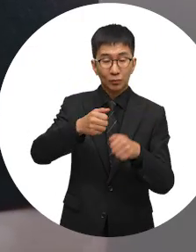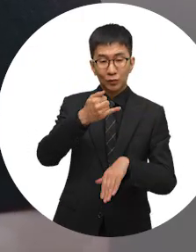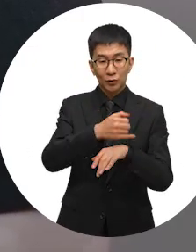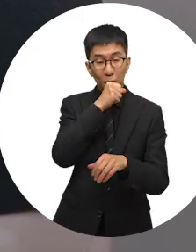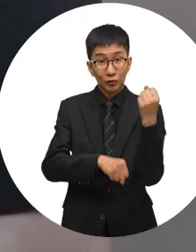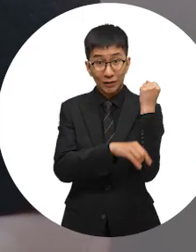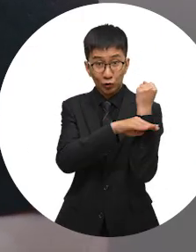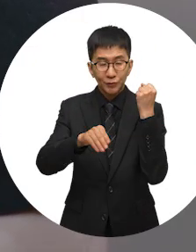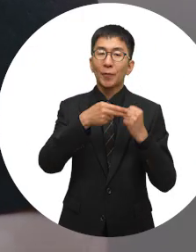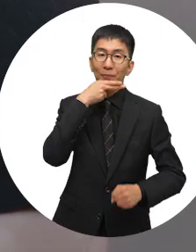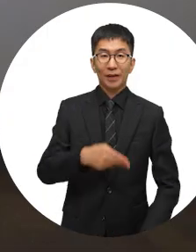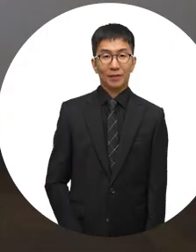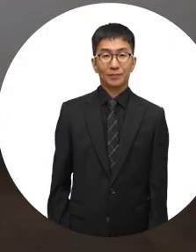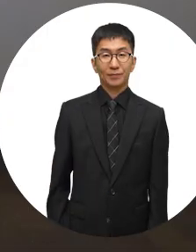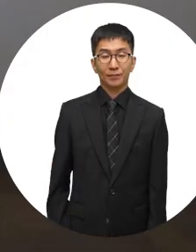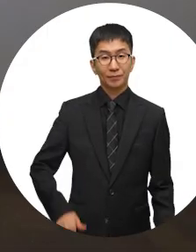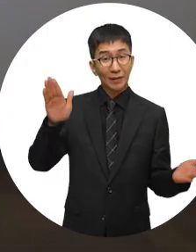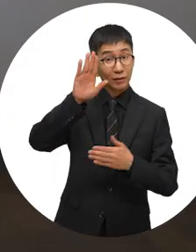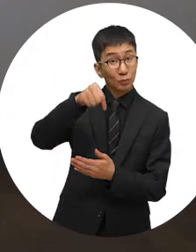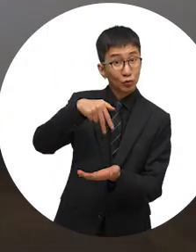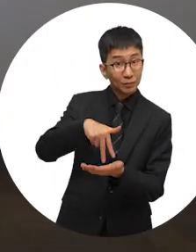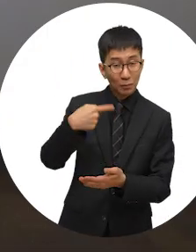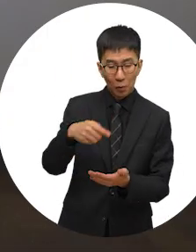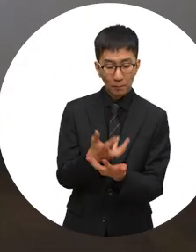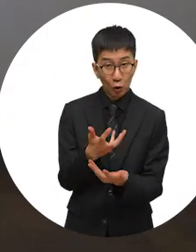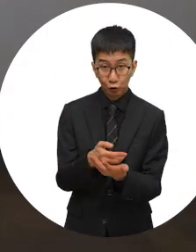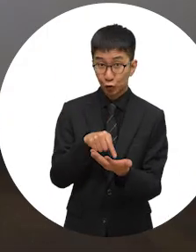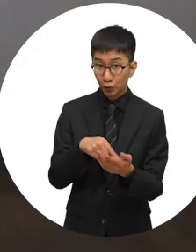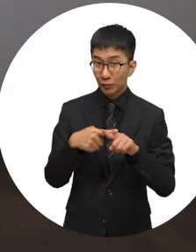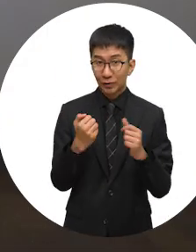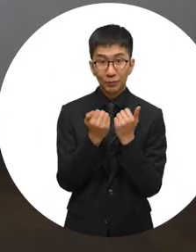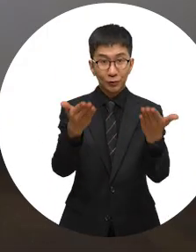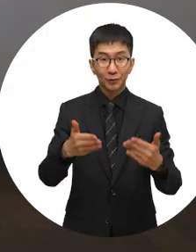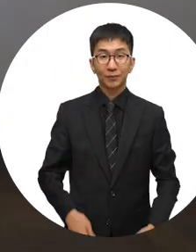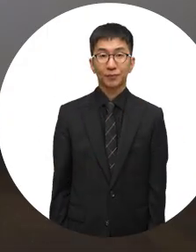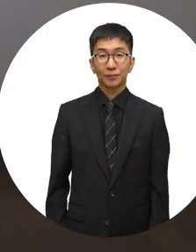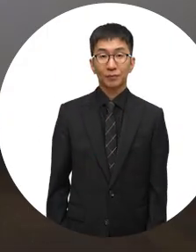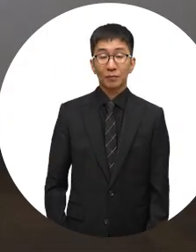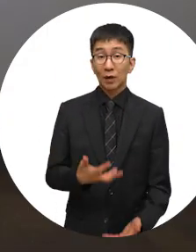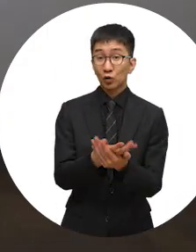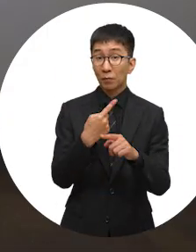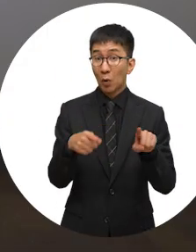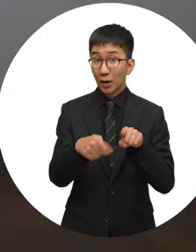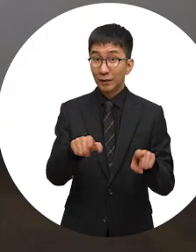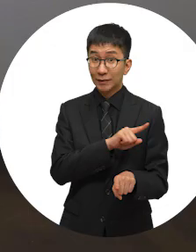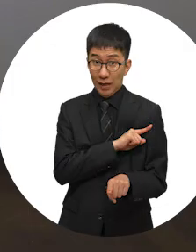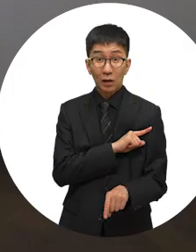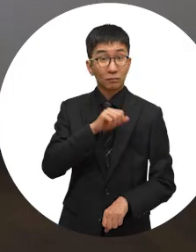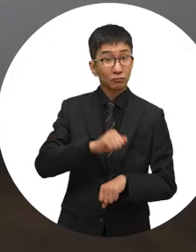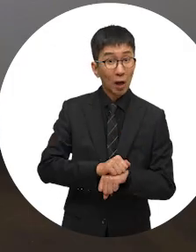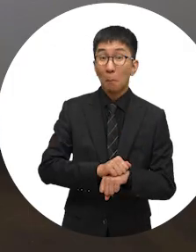기준이 적용되지 않습니다. 다음으로는 학생부 종합전형 서류평가에 대해 설명드리겠습니다. 먼저 서류평가에서